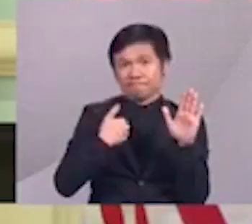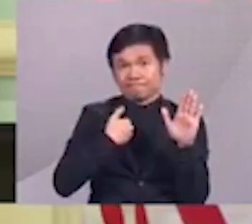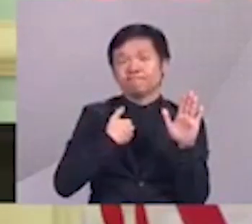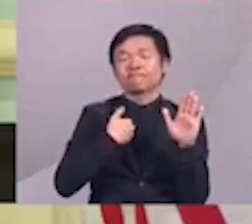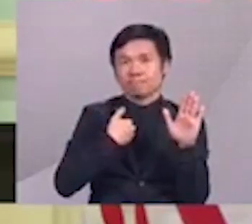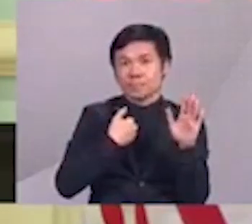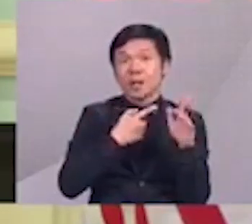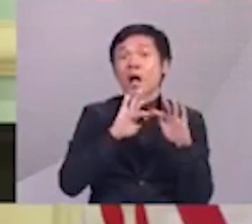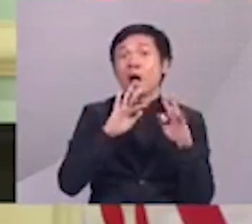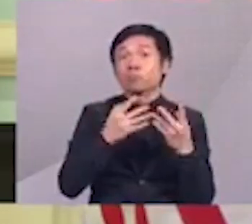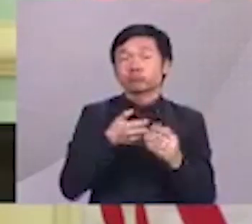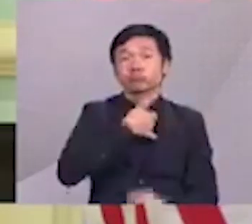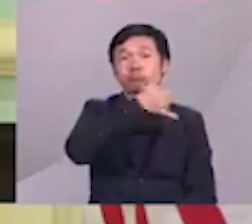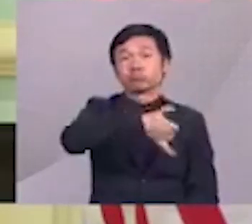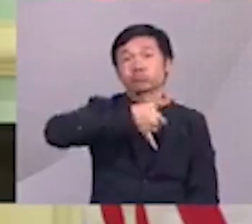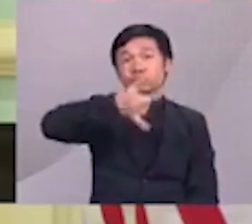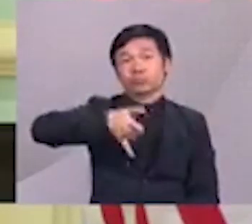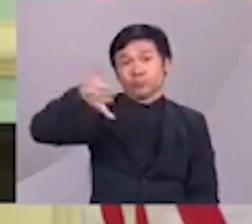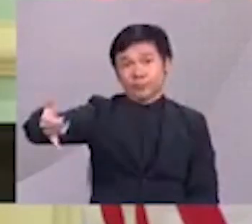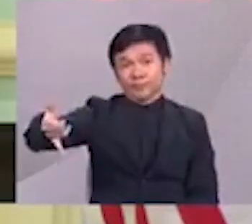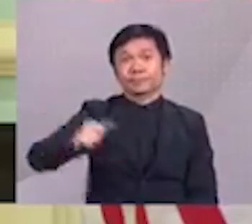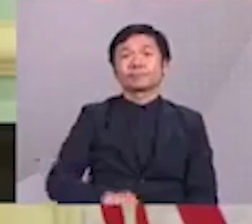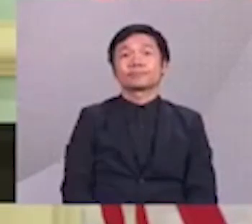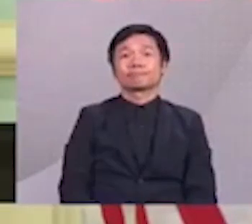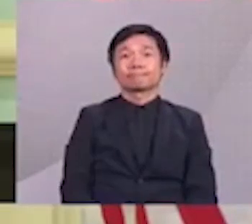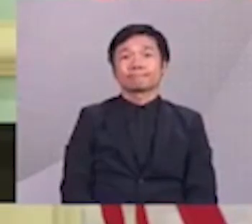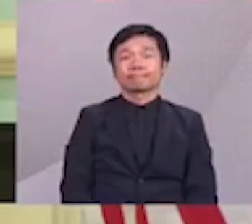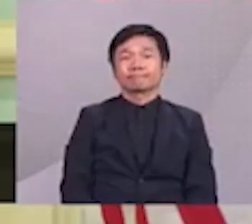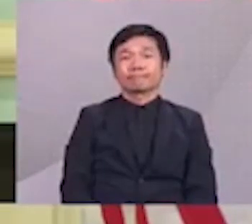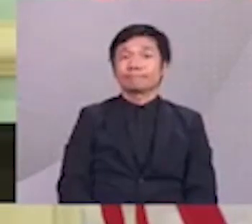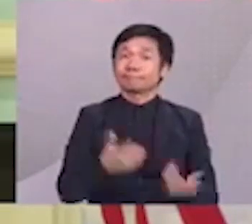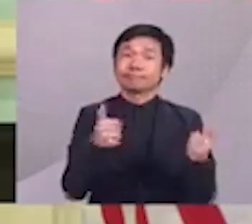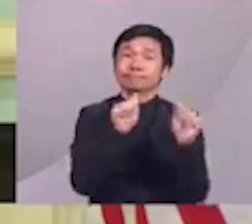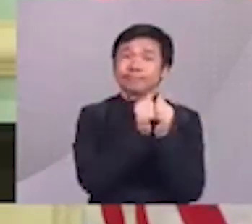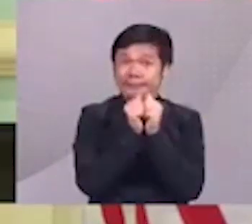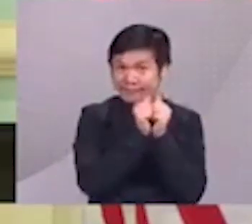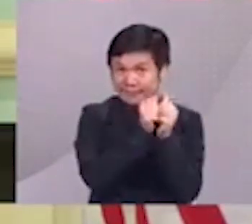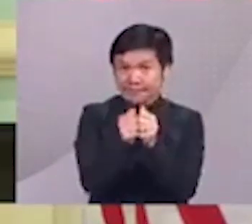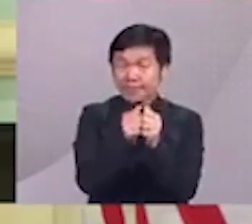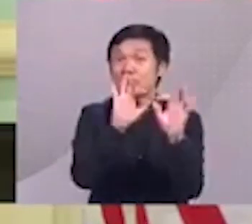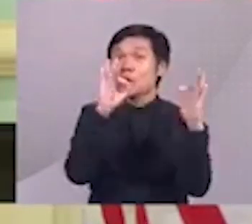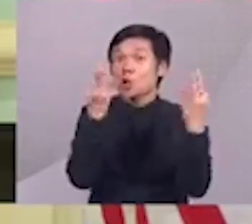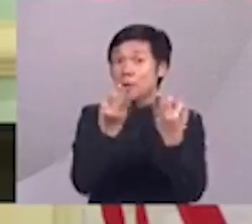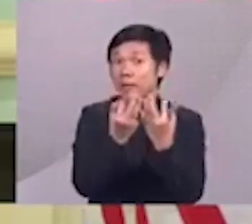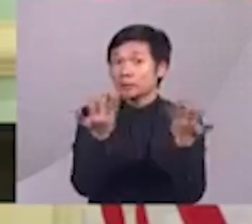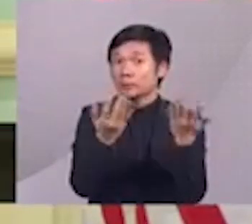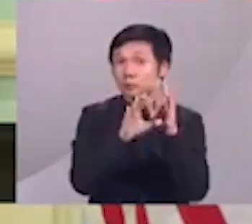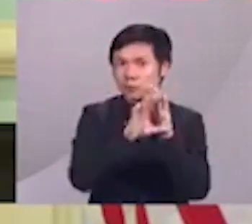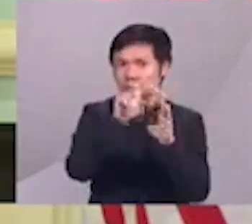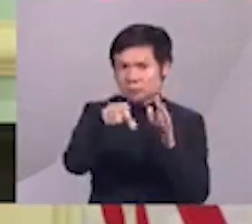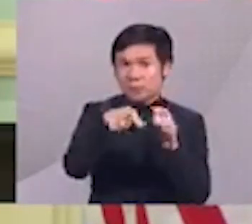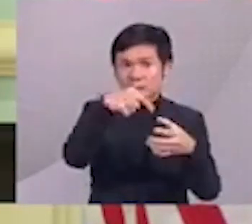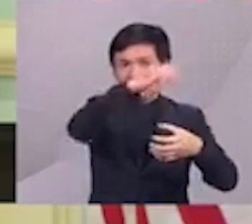sewaktu kunjung-mengunjung di dalam rumah bersama dengan keluarga terdekat tersebut. Sanitizer, hand